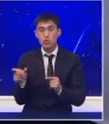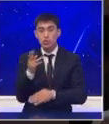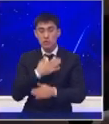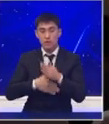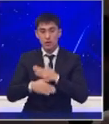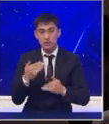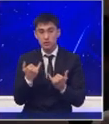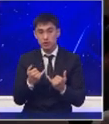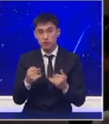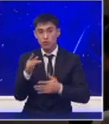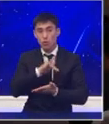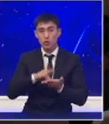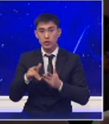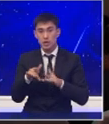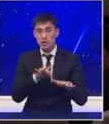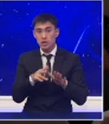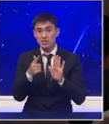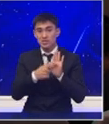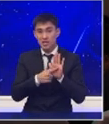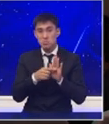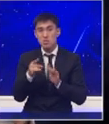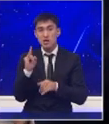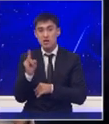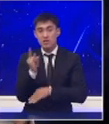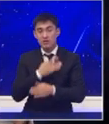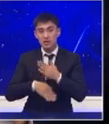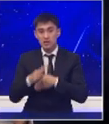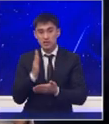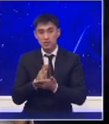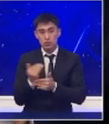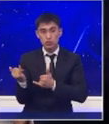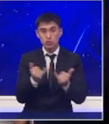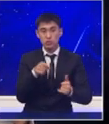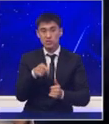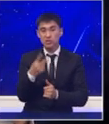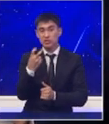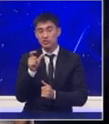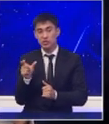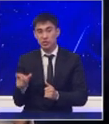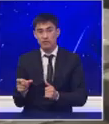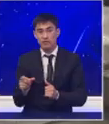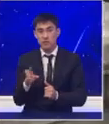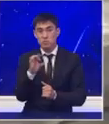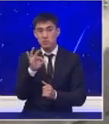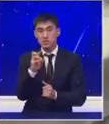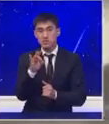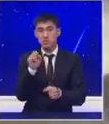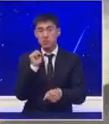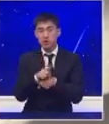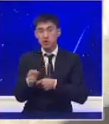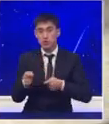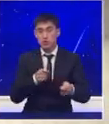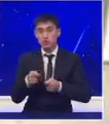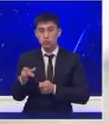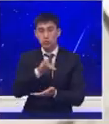потребностями. Сейчас в городе действует 7 инватакси, а в их услугах нуждается 1200 человек. Бибит Сабаев поручил